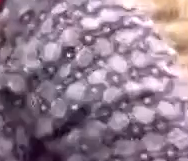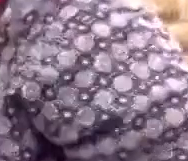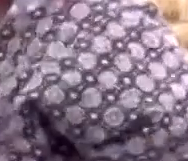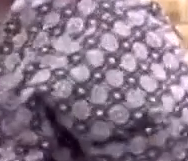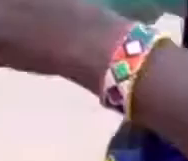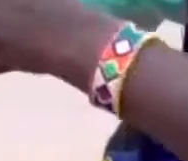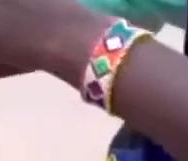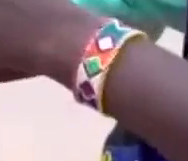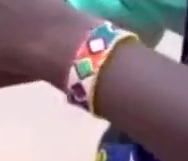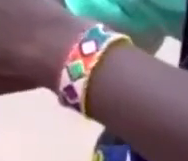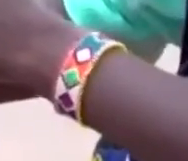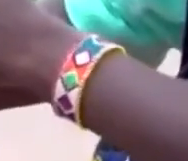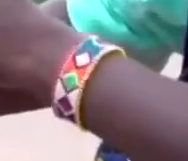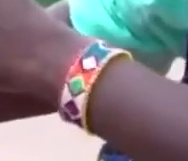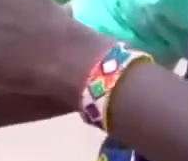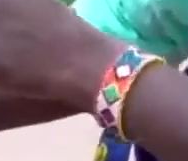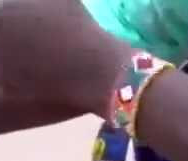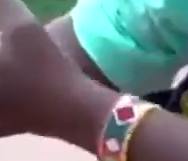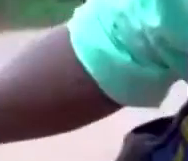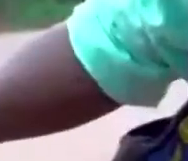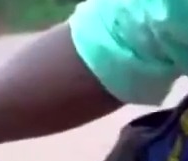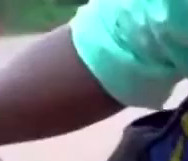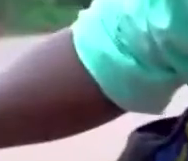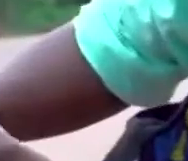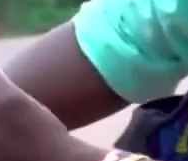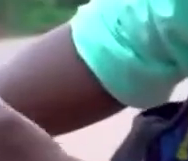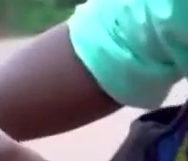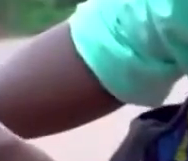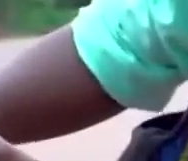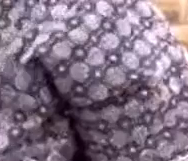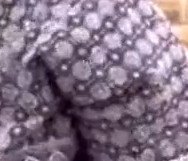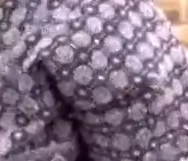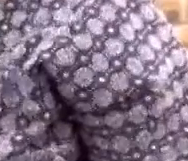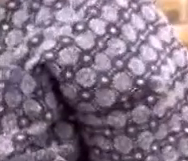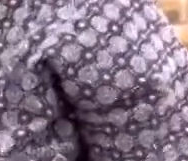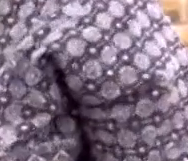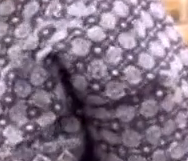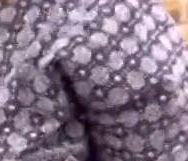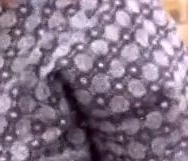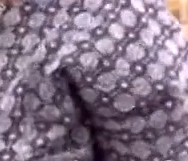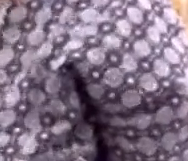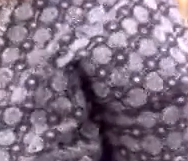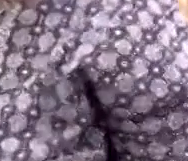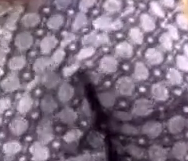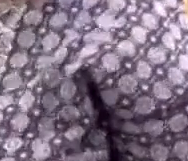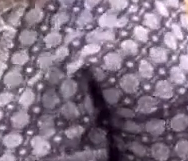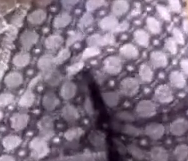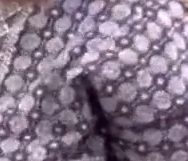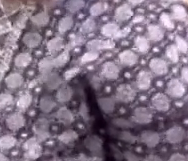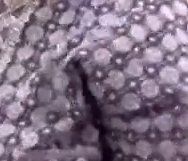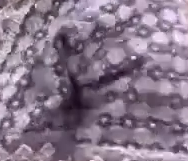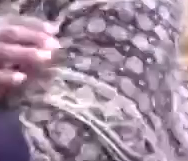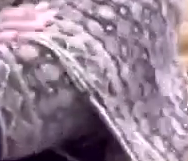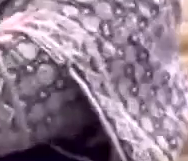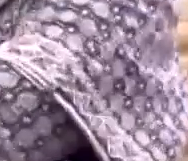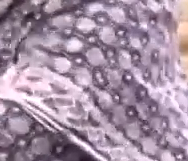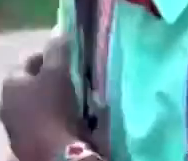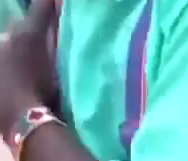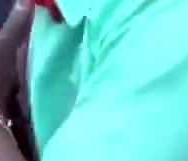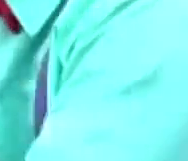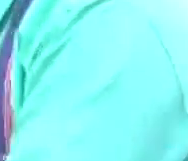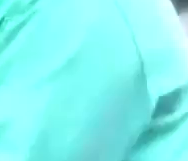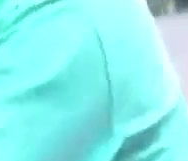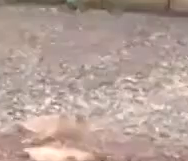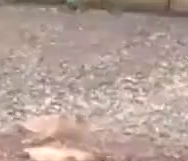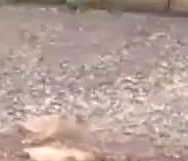99 shillings. Quickbit shilingi moja unaweza nunua pia. Shilingi mbili unaweza nunua micro. Shilingi tano unaweza nunua hata gari. So tupeleke